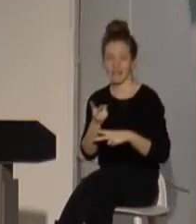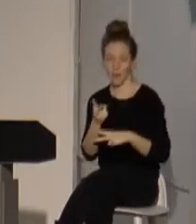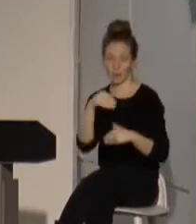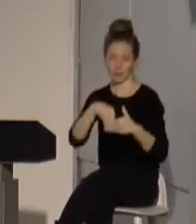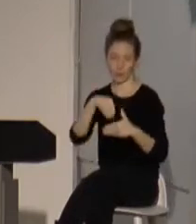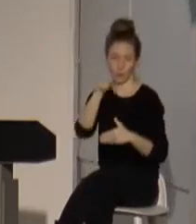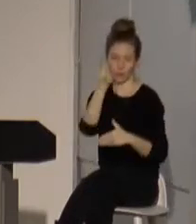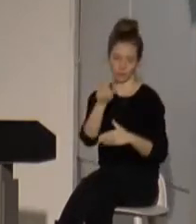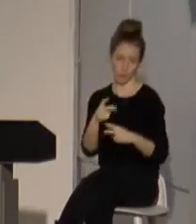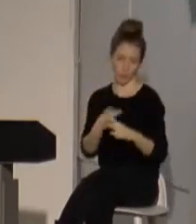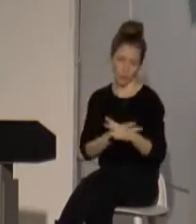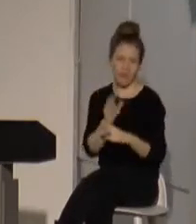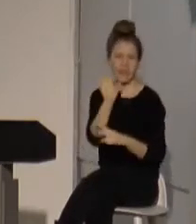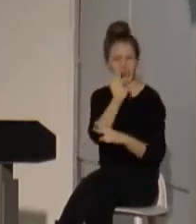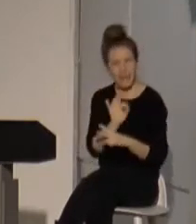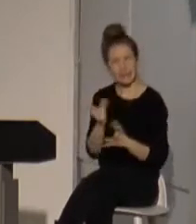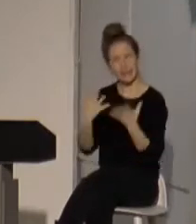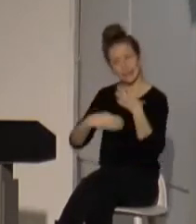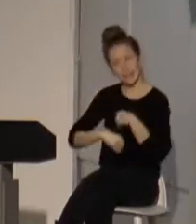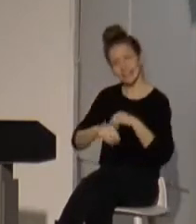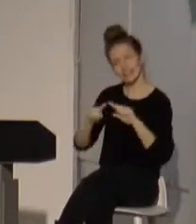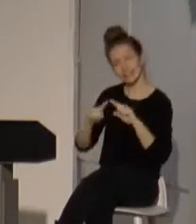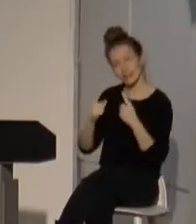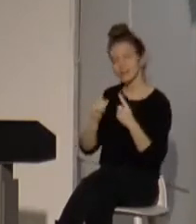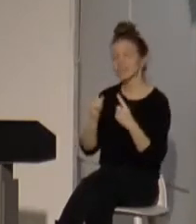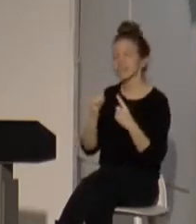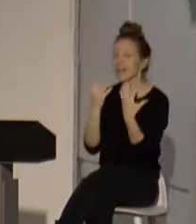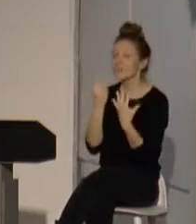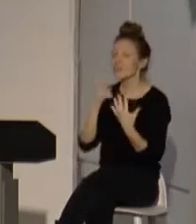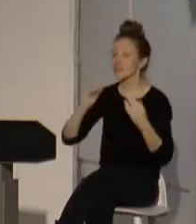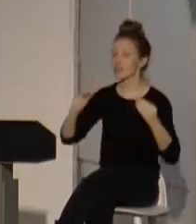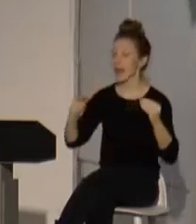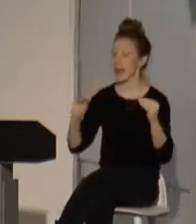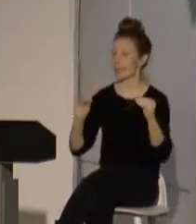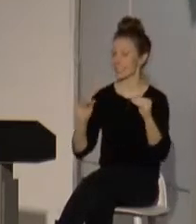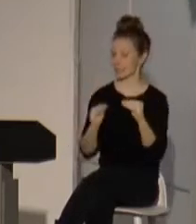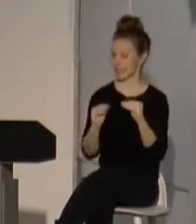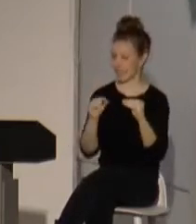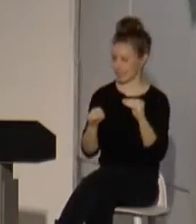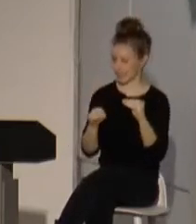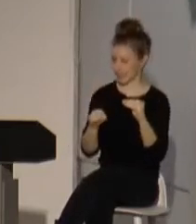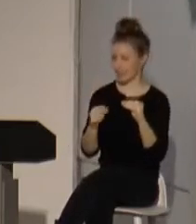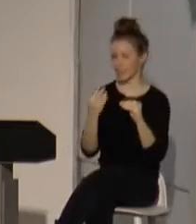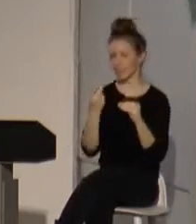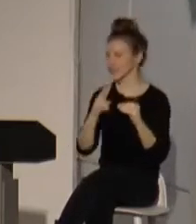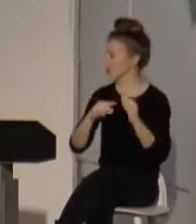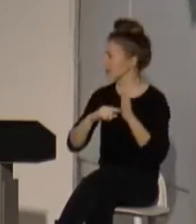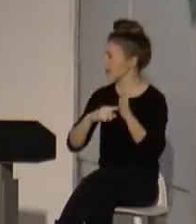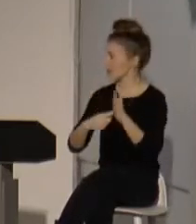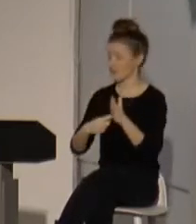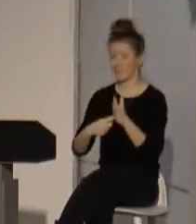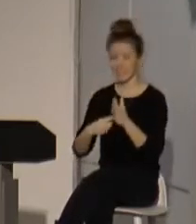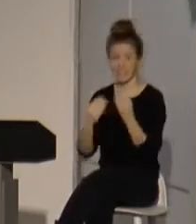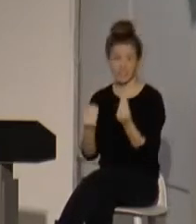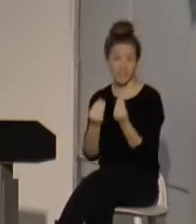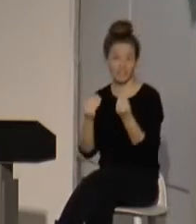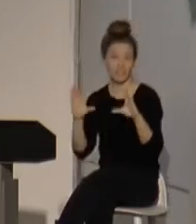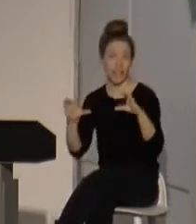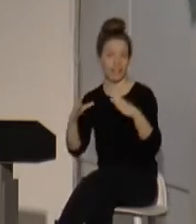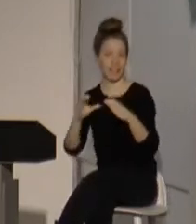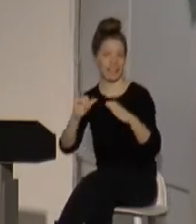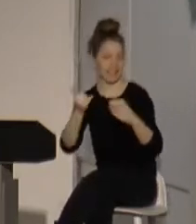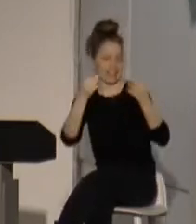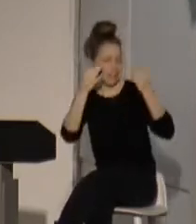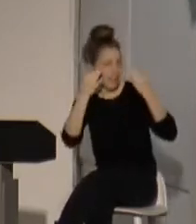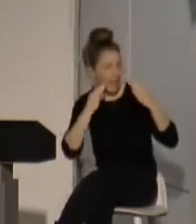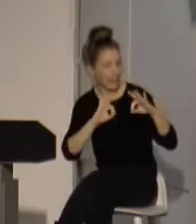להכיל את השונות, אבל כמה שיותר לצמצם אותה וכמה שיותר להפגין דווקא את הדברים שהחברה מעריכה ונותנת